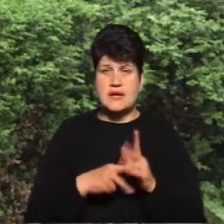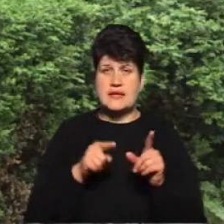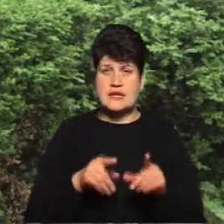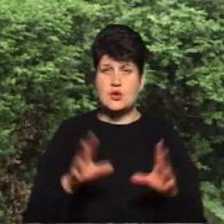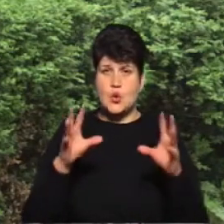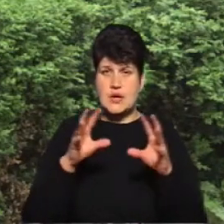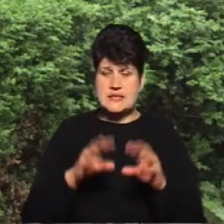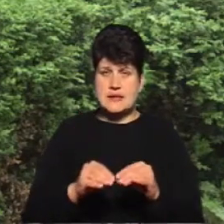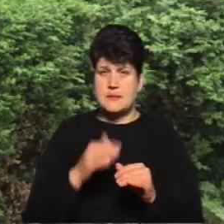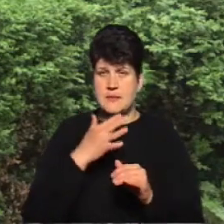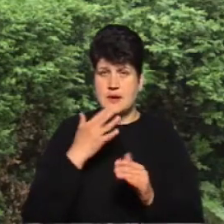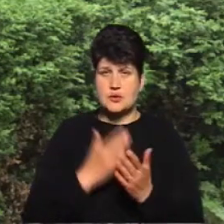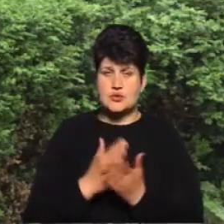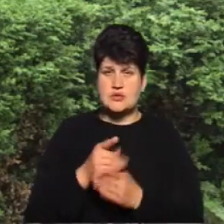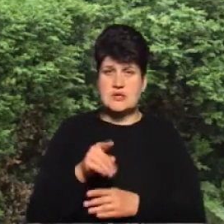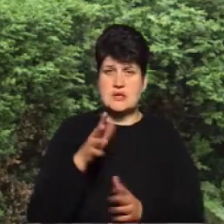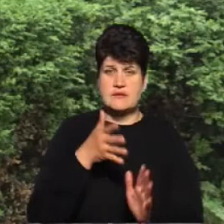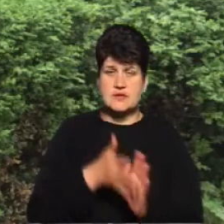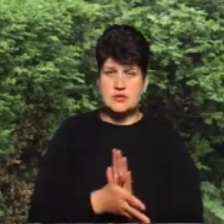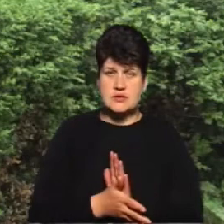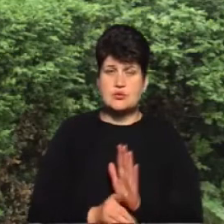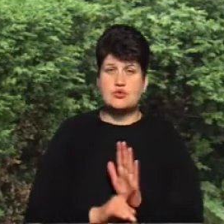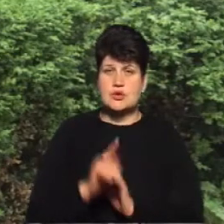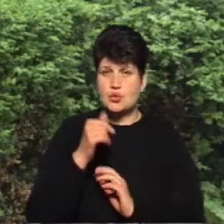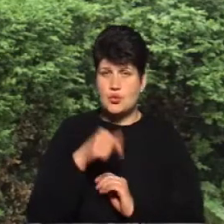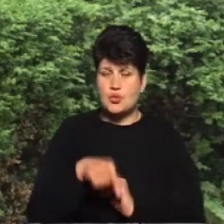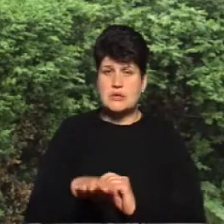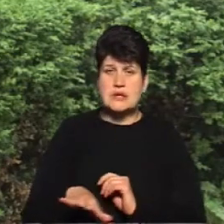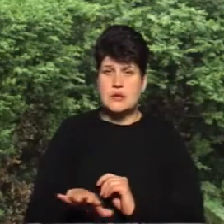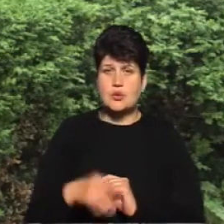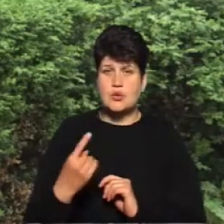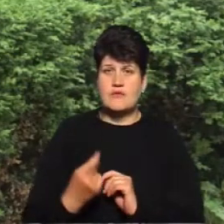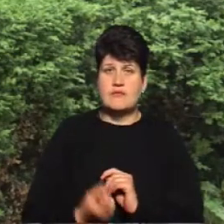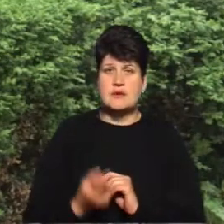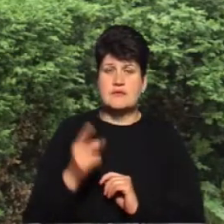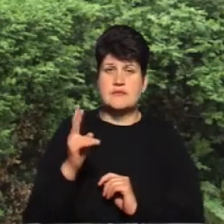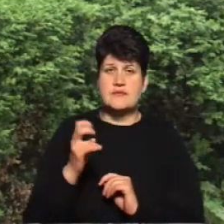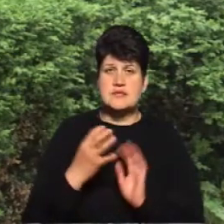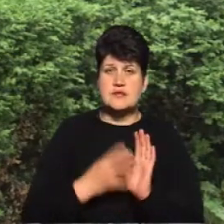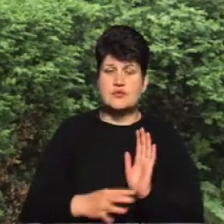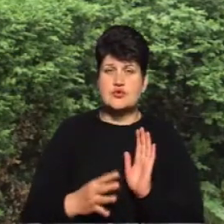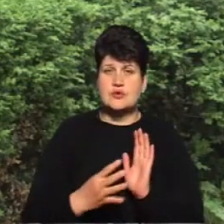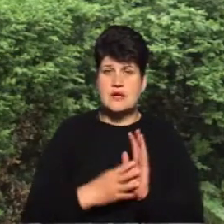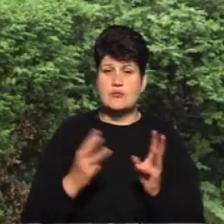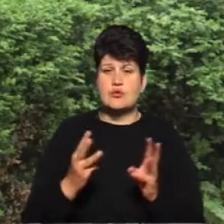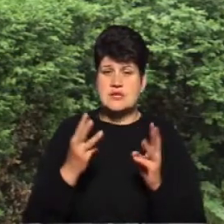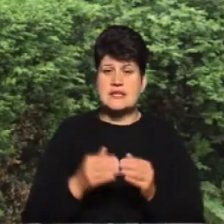ресурсу на них затрачається. З початку року на території області виникло 299 пожеж на відкритих територіях.